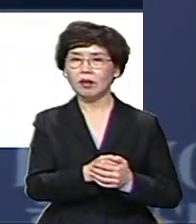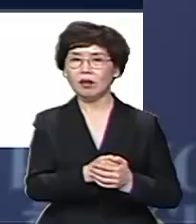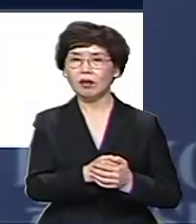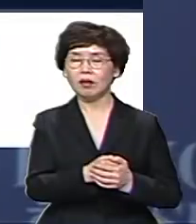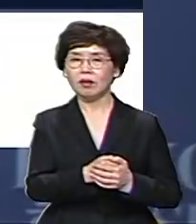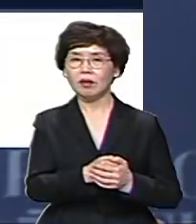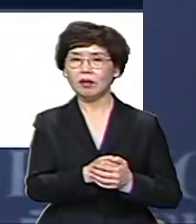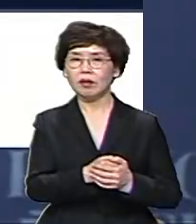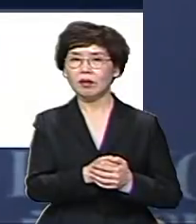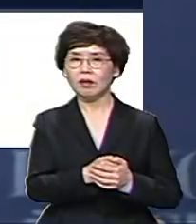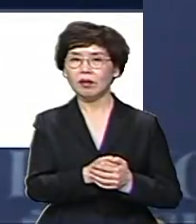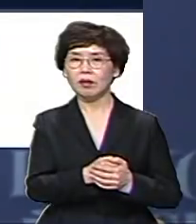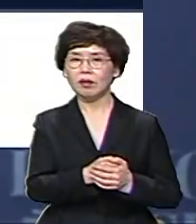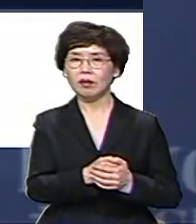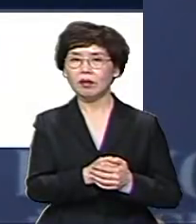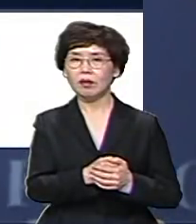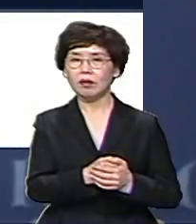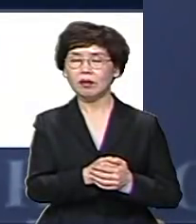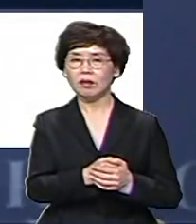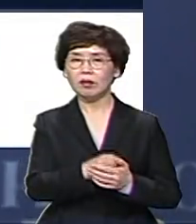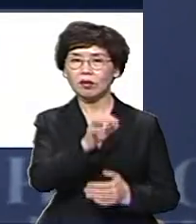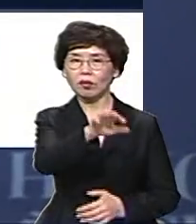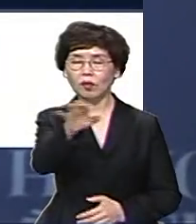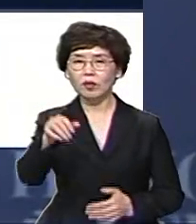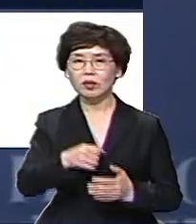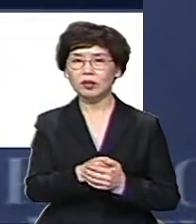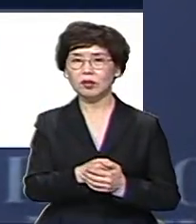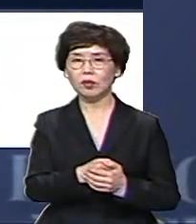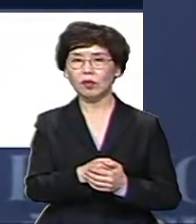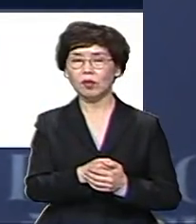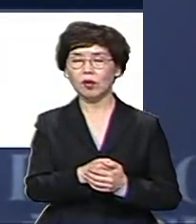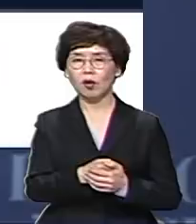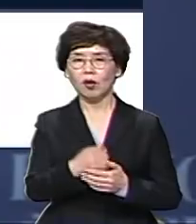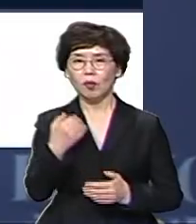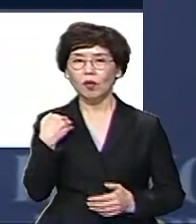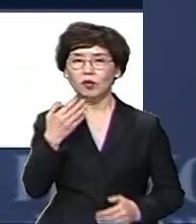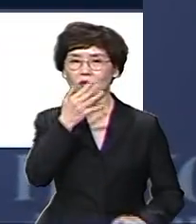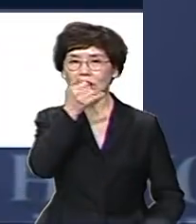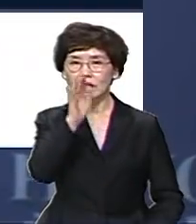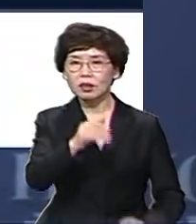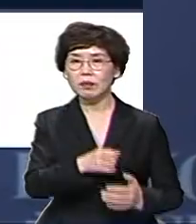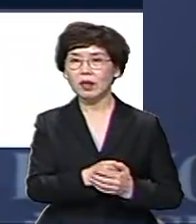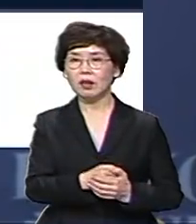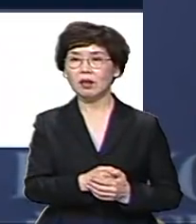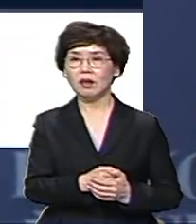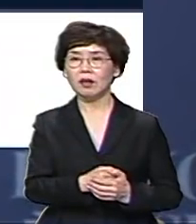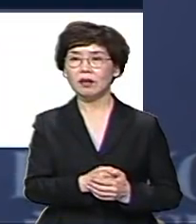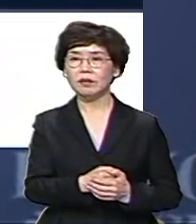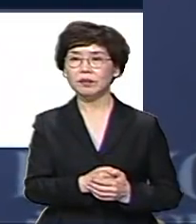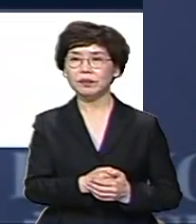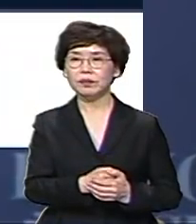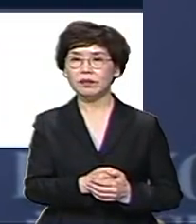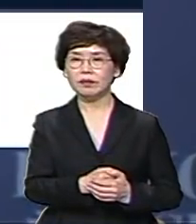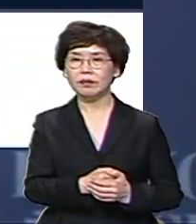스케줄이 있기 때문에 그에 따라서 아주 쉽게 북한의 시설을 시찰하고 또 검증할 수 있다고